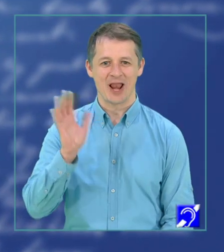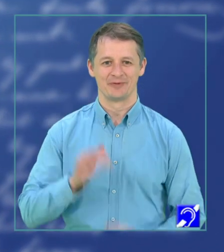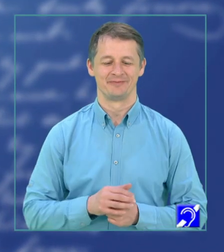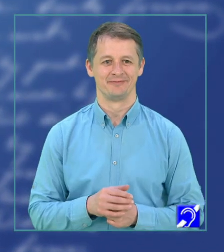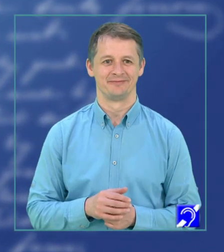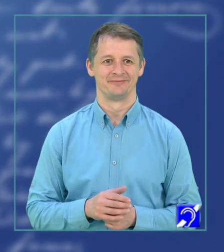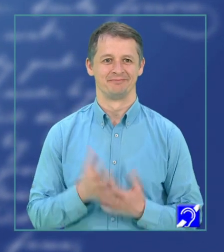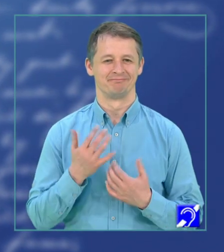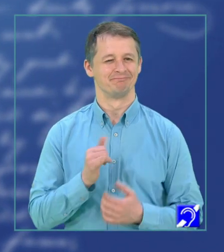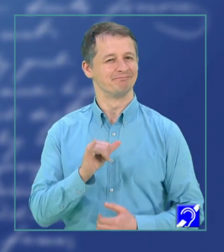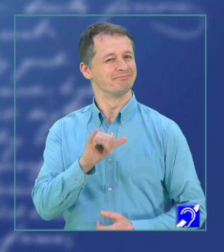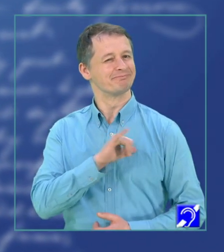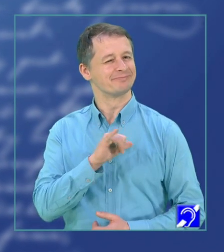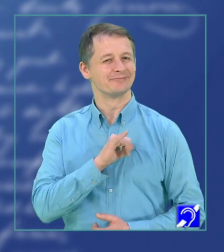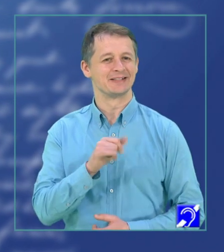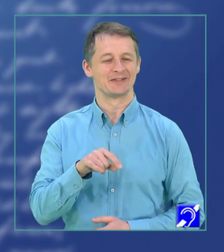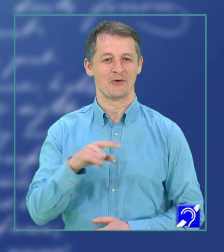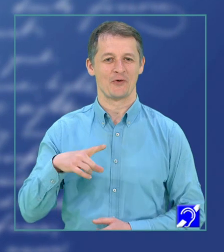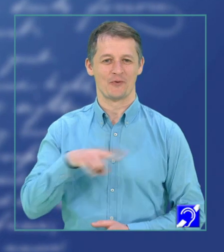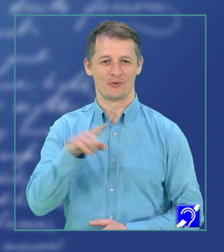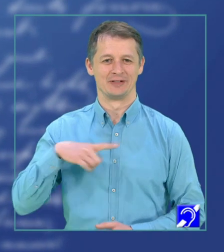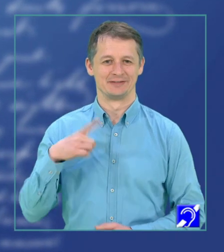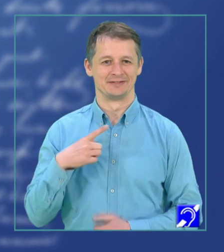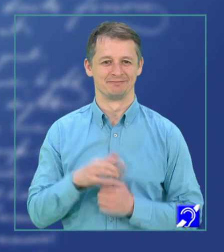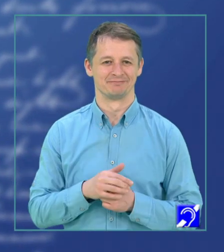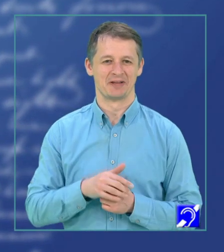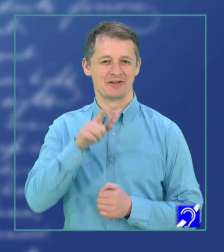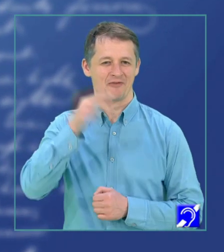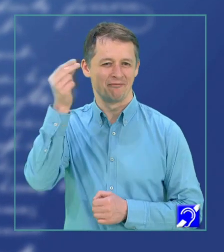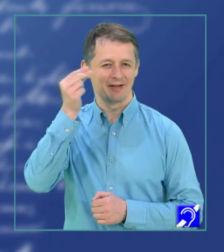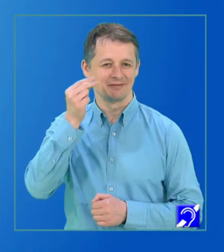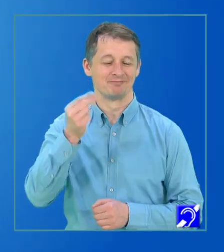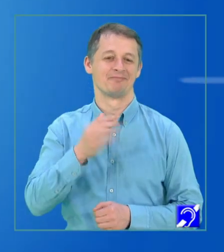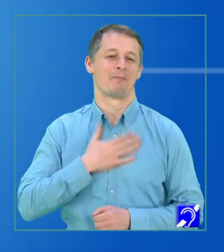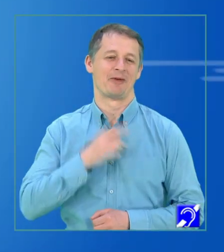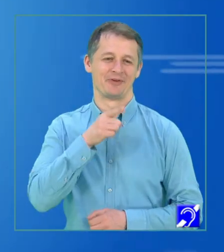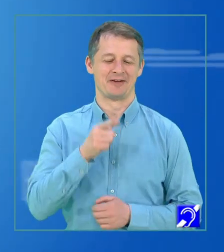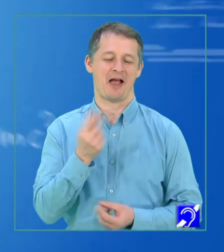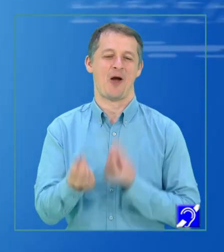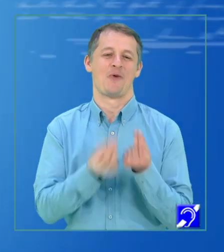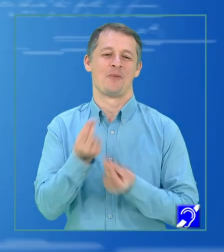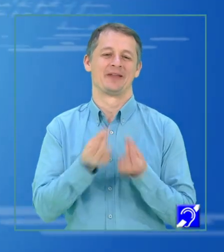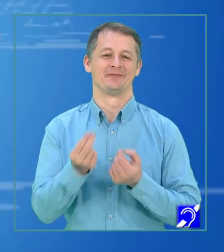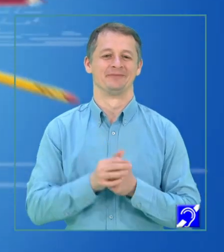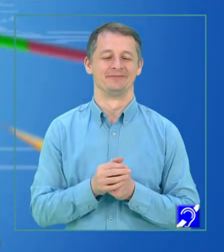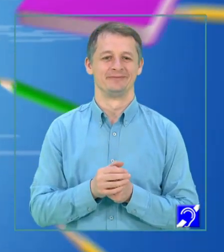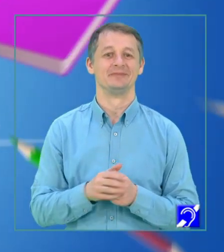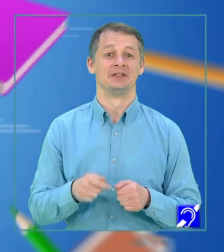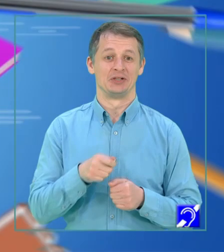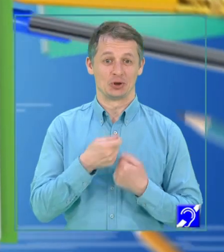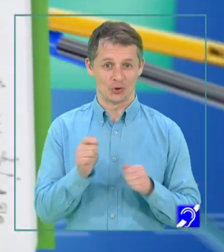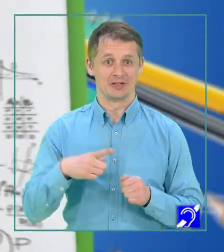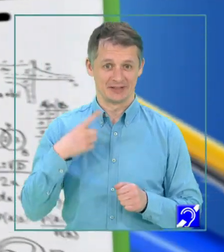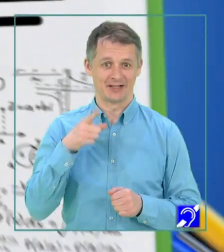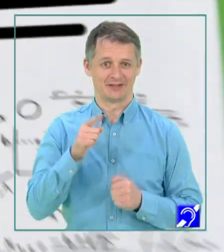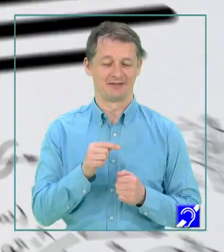Ce cool sunteți! Wow, tocilarii sunt preferații mei! Hai că am glumit! Sunteți toți, da?